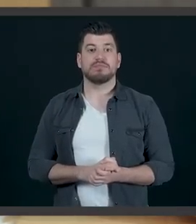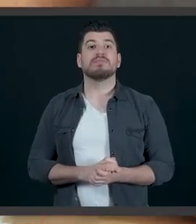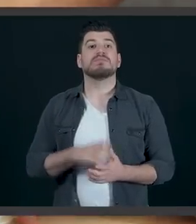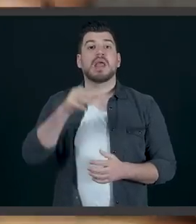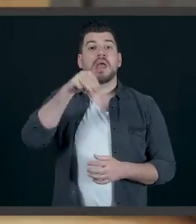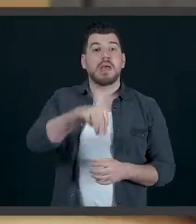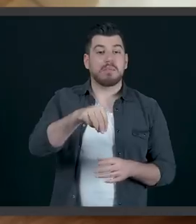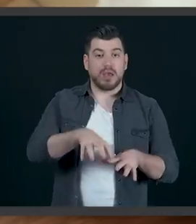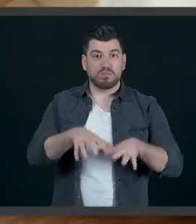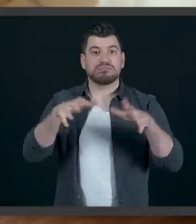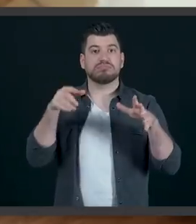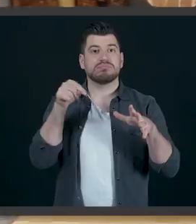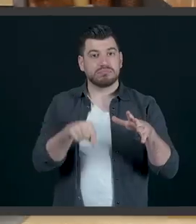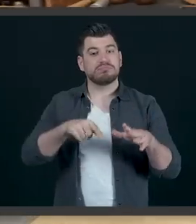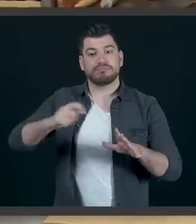Μπέικιν.